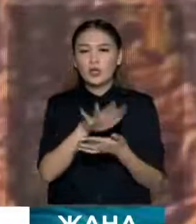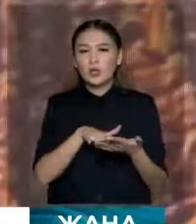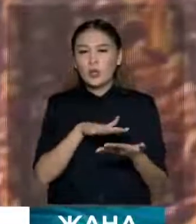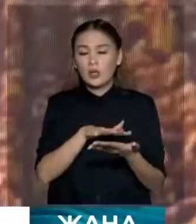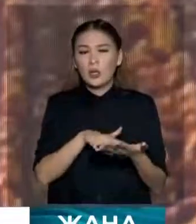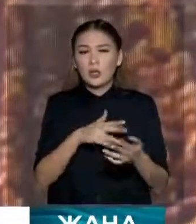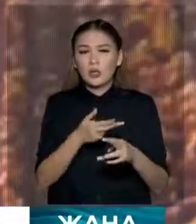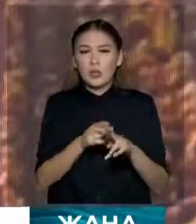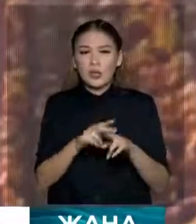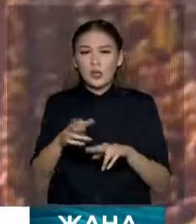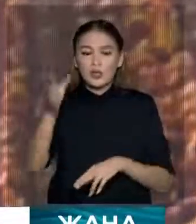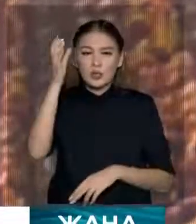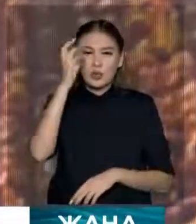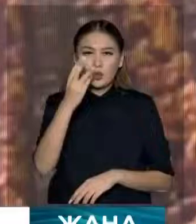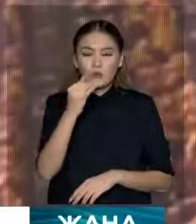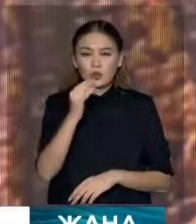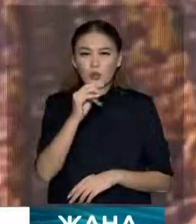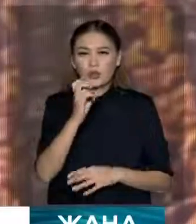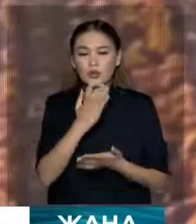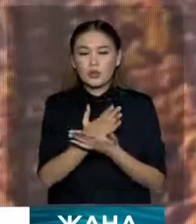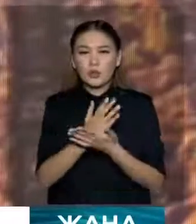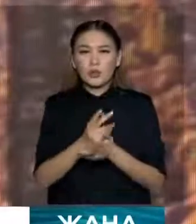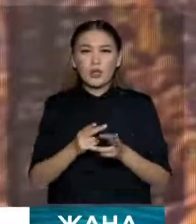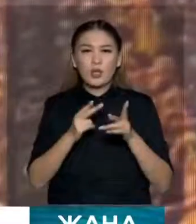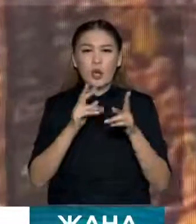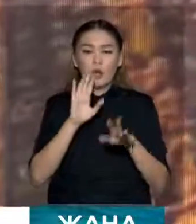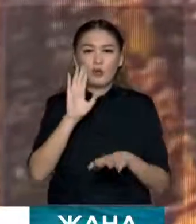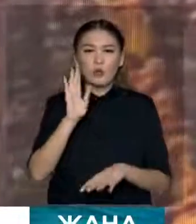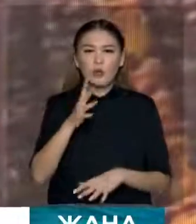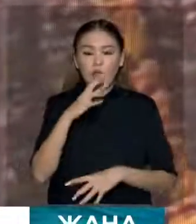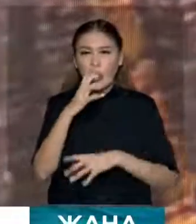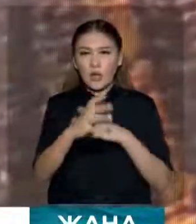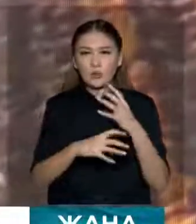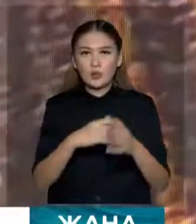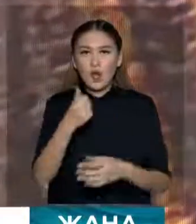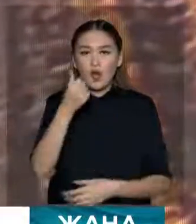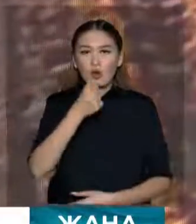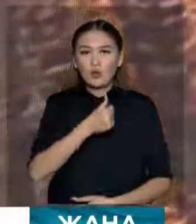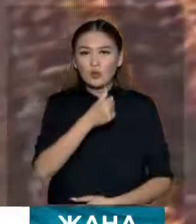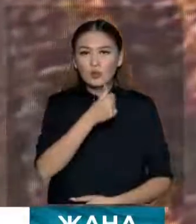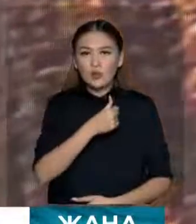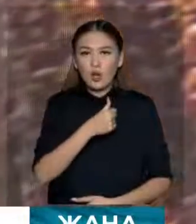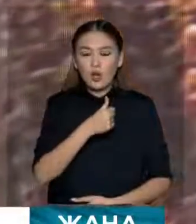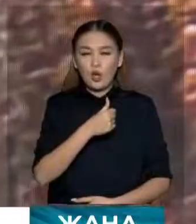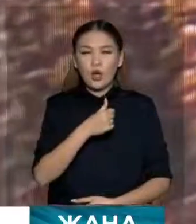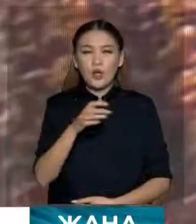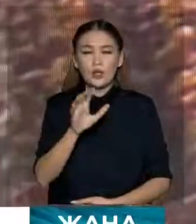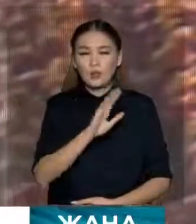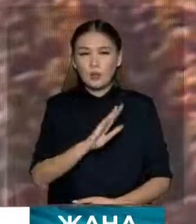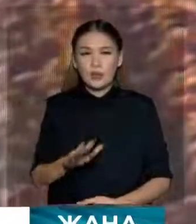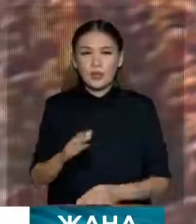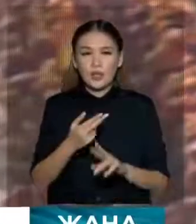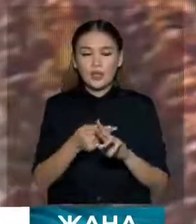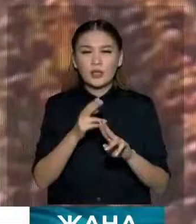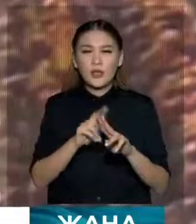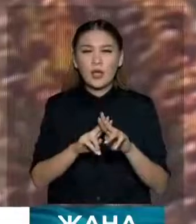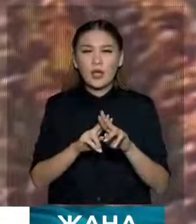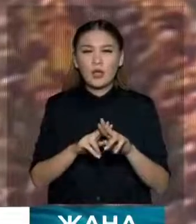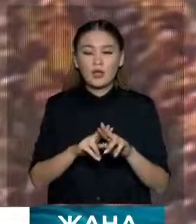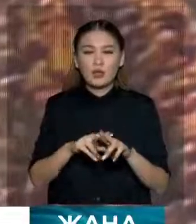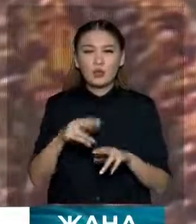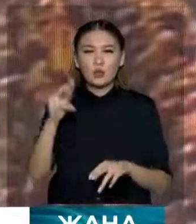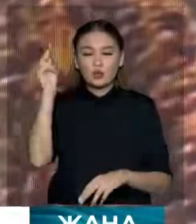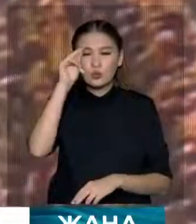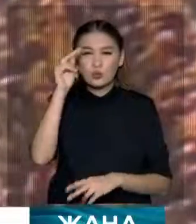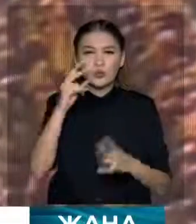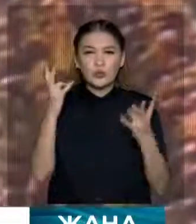Ғылыми зерттеу институтына барады, Шучинскіге. Сөйтіп міне әлемдегі ол құпия, артып бара жатқан құпия емес. Солай міне тәжірибелік білім солай